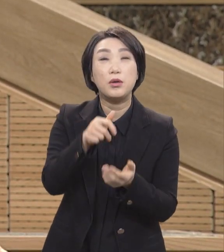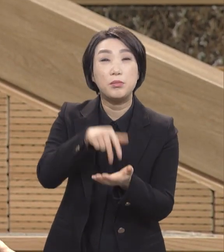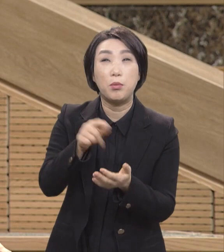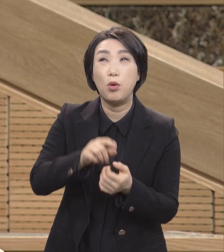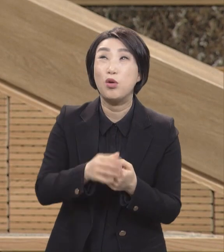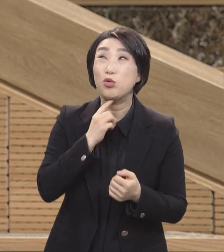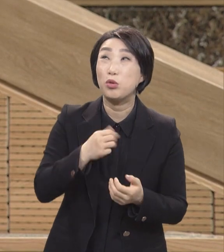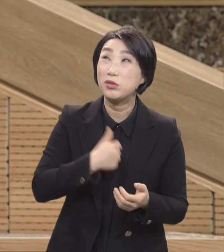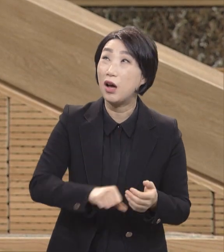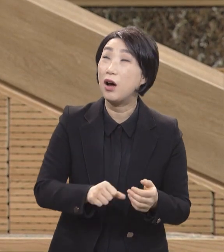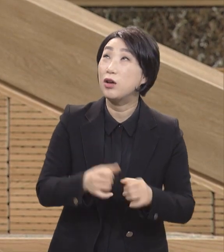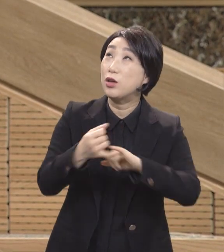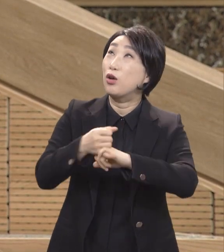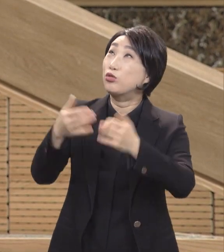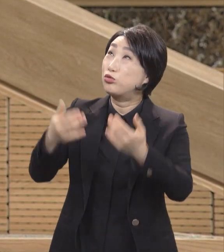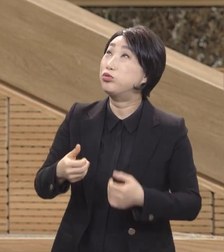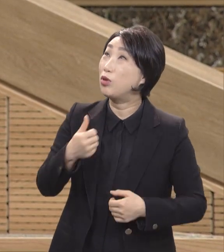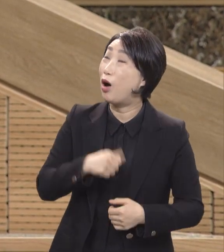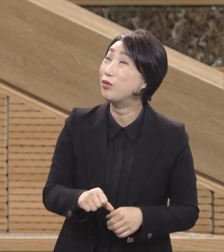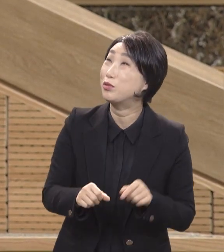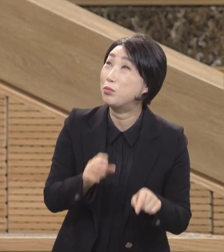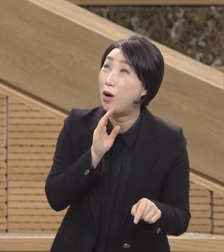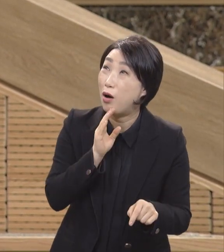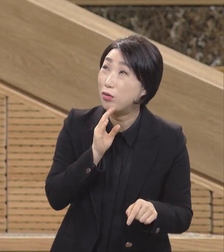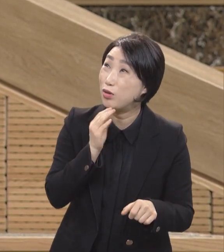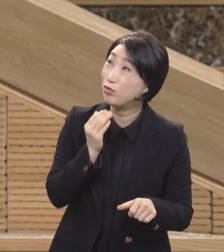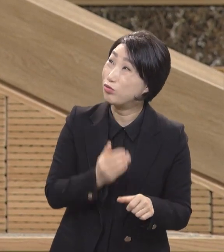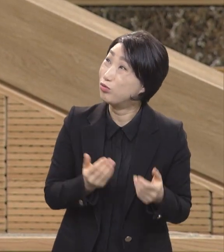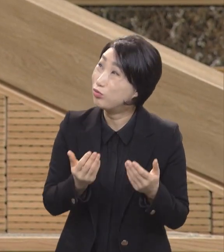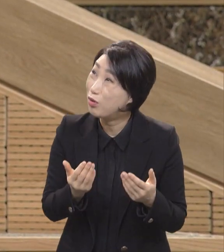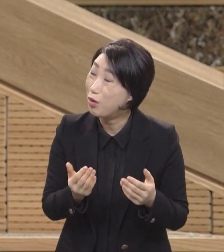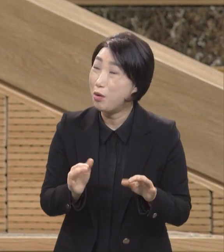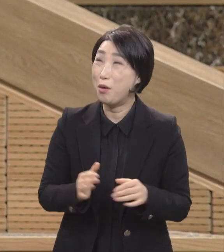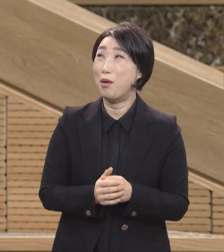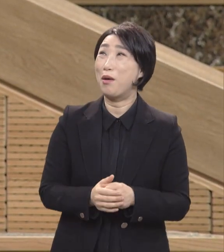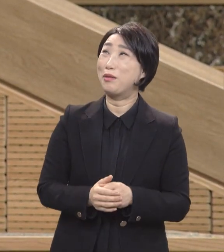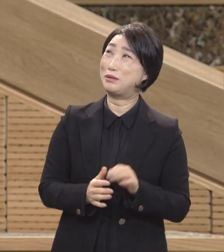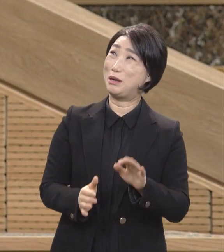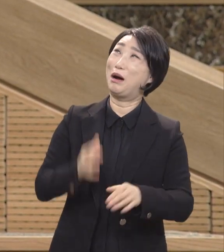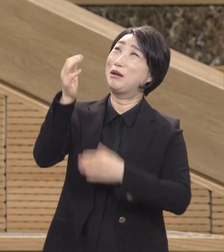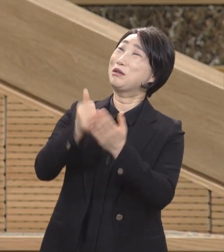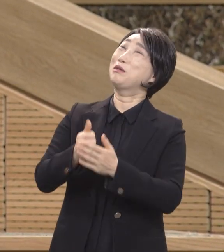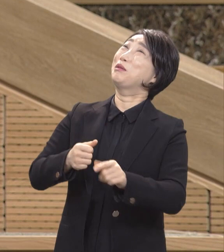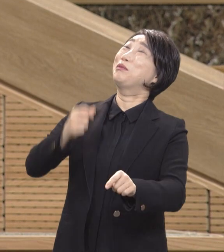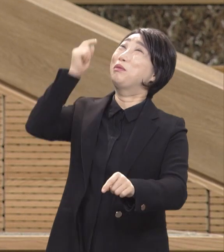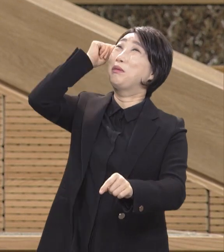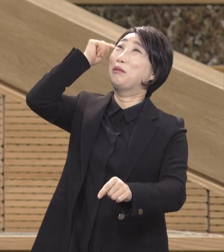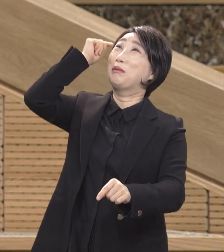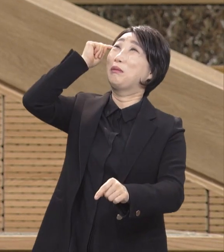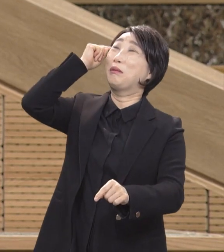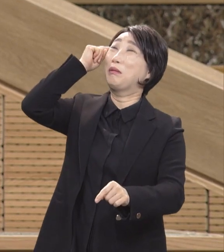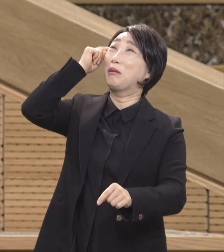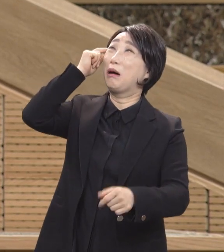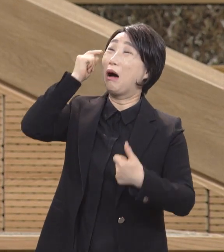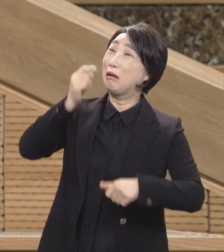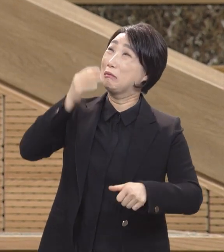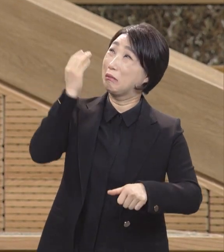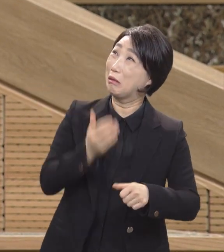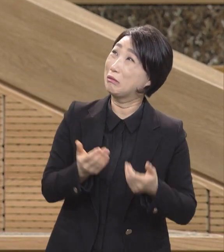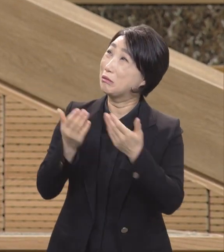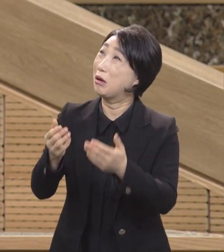아니 약속으로 주신 자식이 어떻게 하나님이 무자비하게 이걸 잡아받치라고